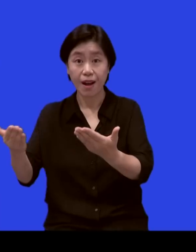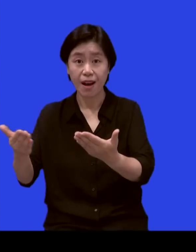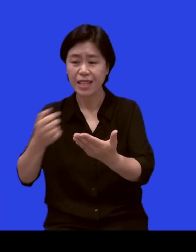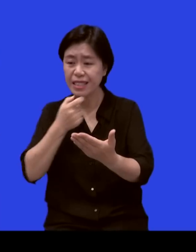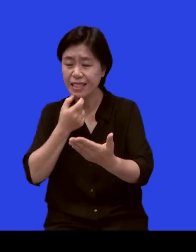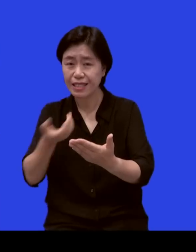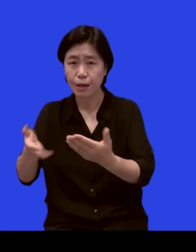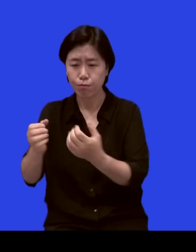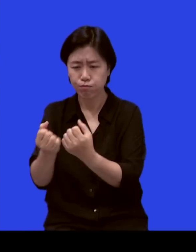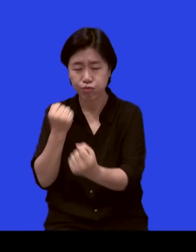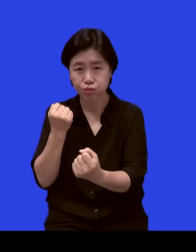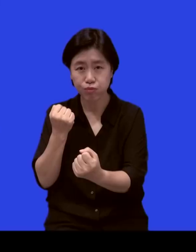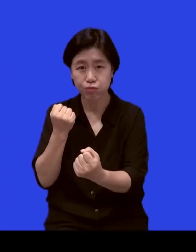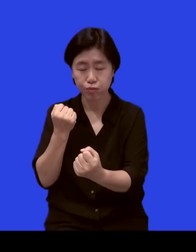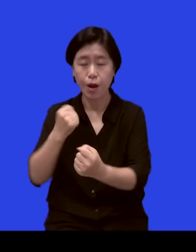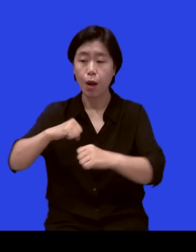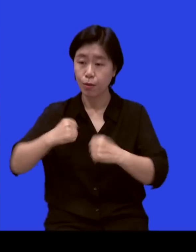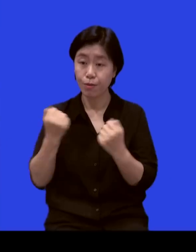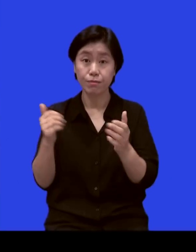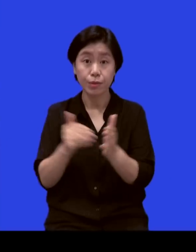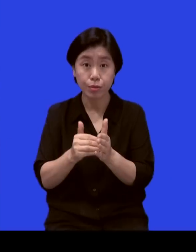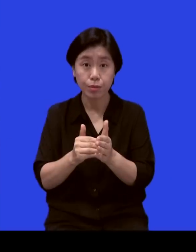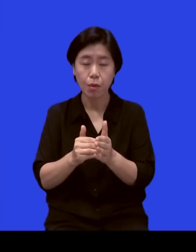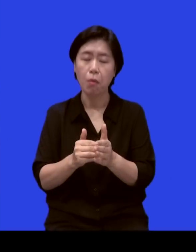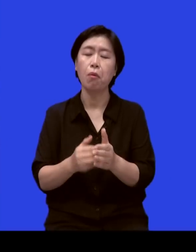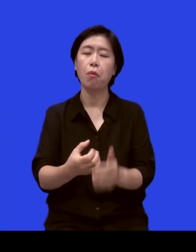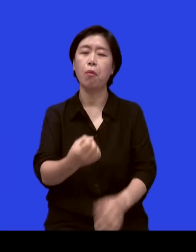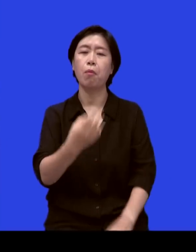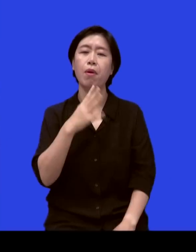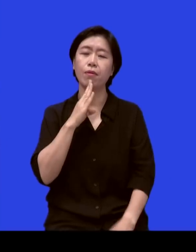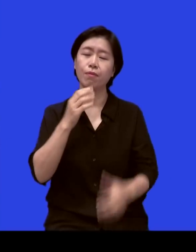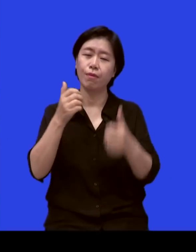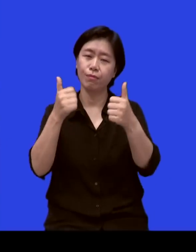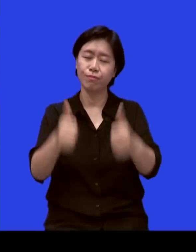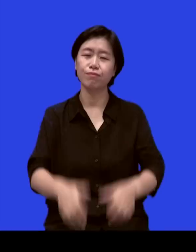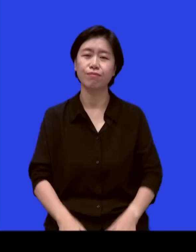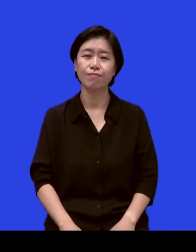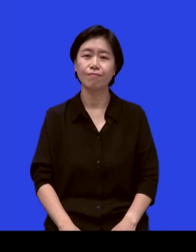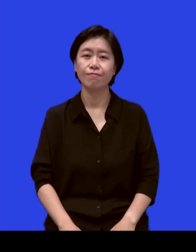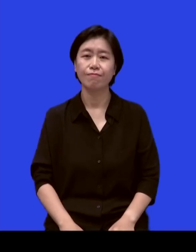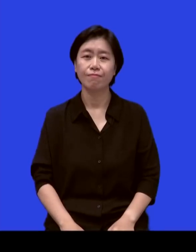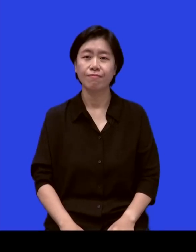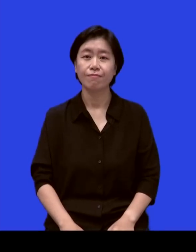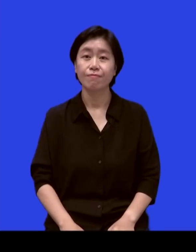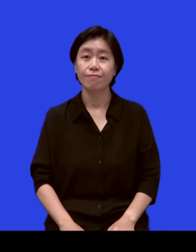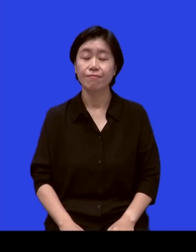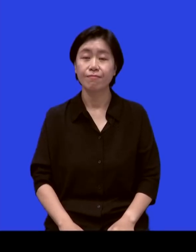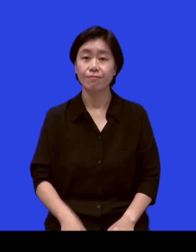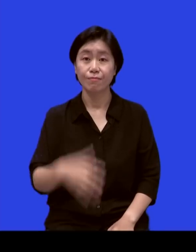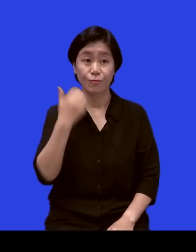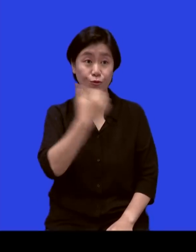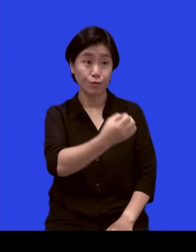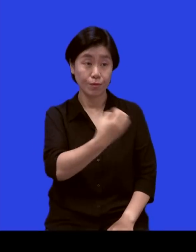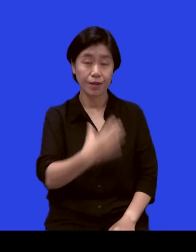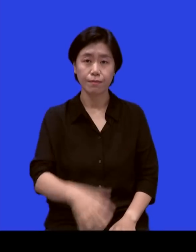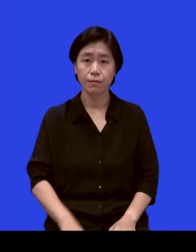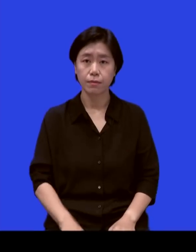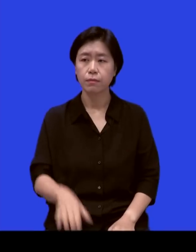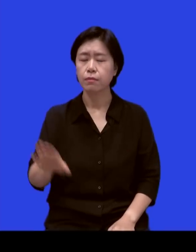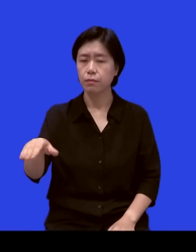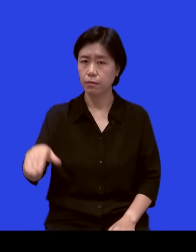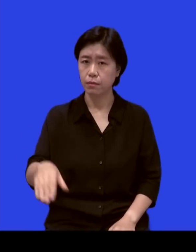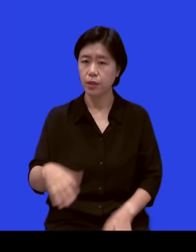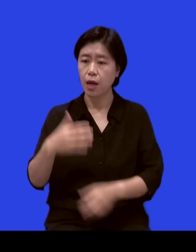너무 억지로 했고. 예, 하나님이 보내신 뜻 이거보다 네. 솔직히 가기 싫은데 가서 했는데 기쁨을 네. 얻은 거잖아요. 그죠? 그러니까 어떤 우리가, 분들은 예. 이런 얘기 그렇게 얘기하지 말라고. 왜냐면